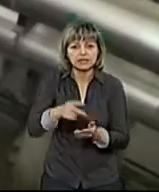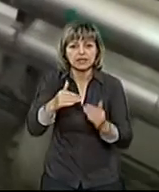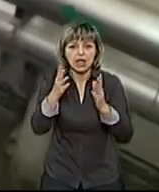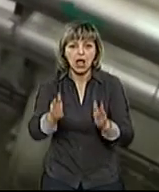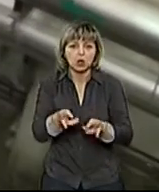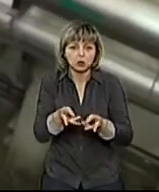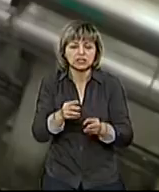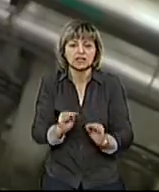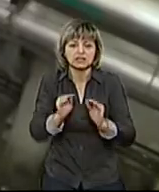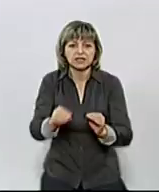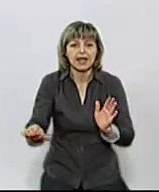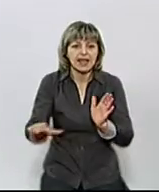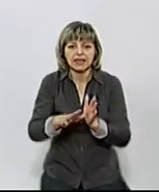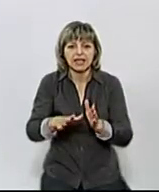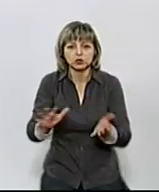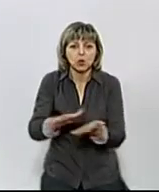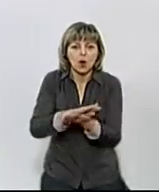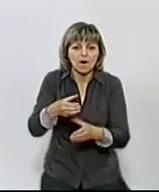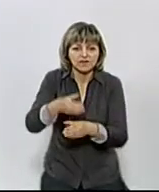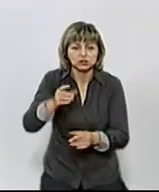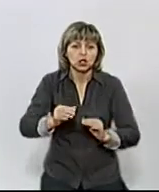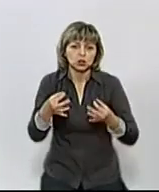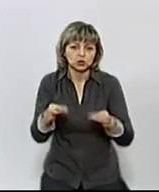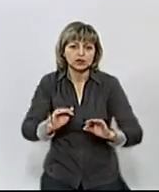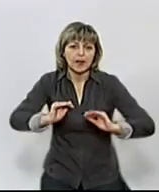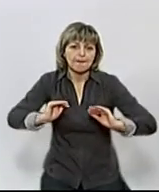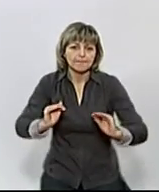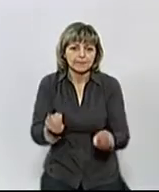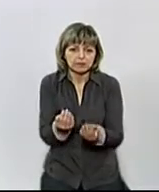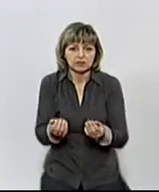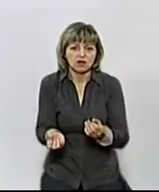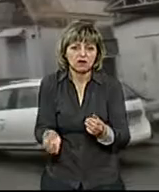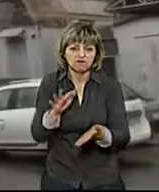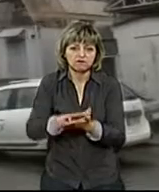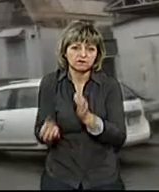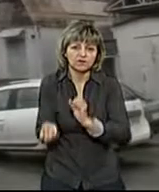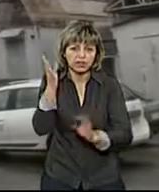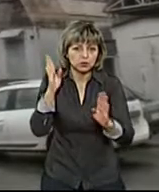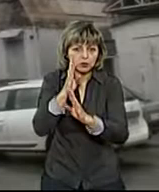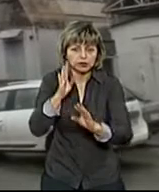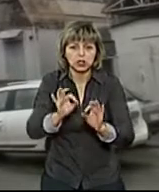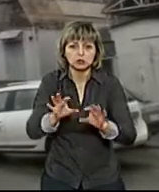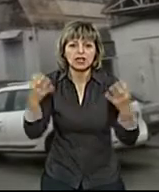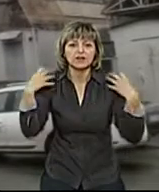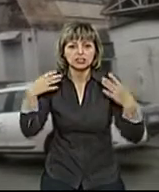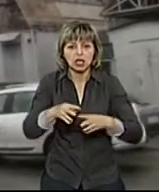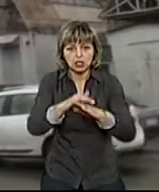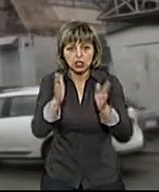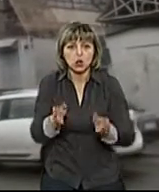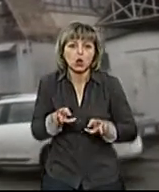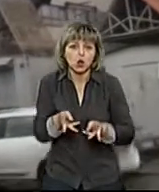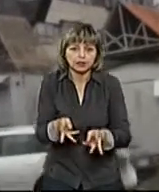котельні встановили електрофільтр, що дозволяє мінімізувати викиди в атмосферу, каже начальник котельні «Набоженка» Олександр